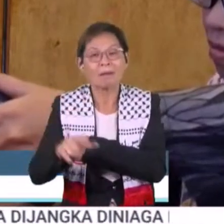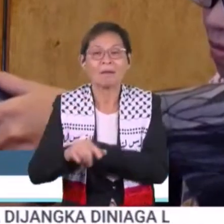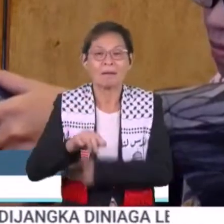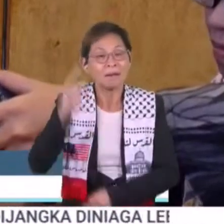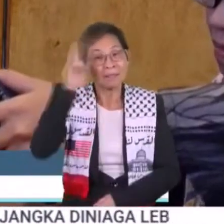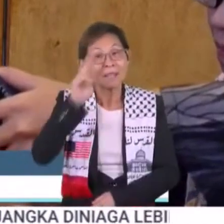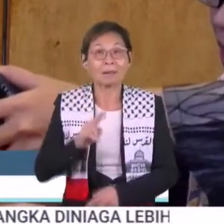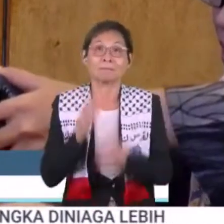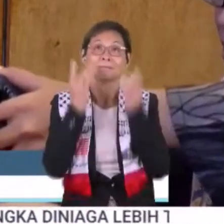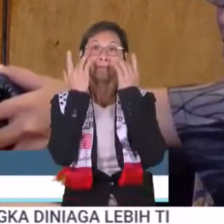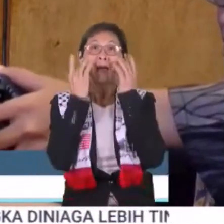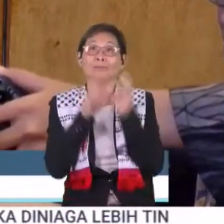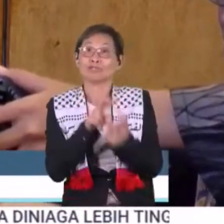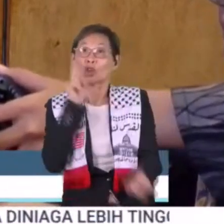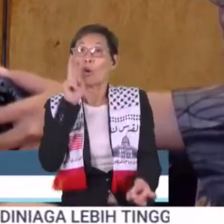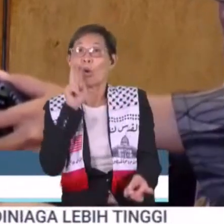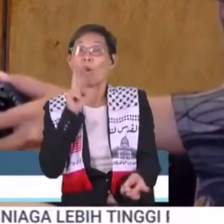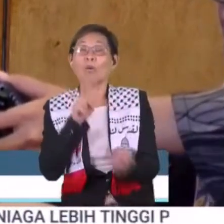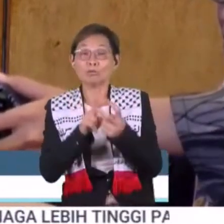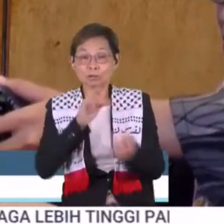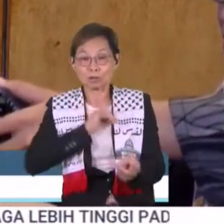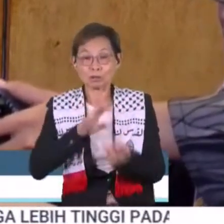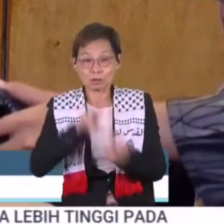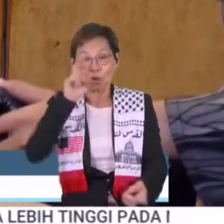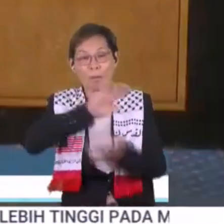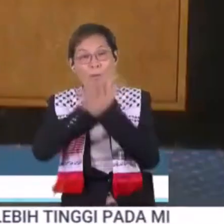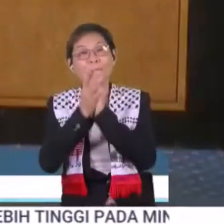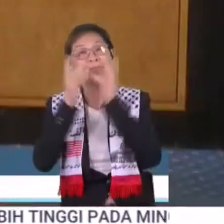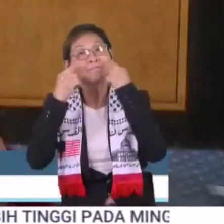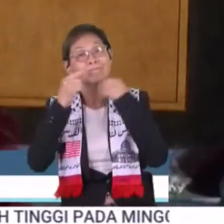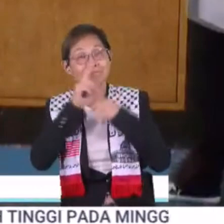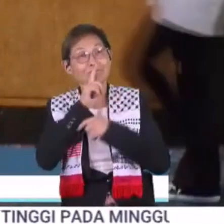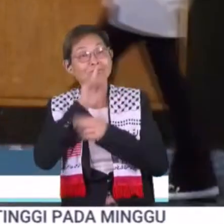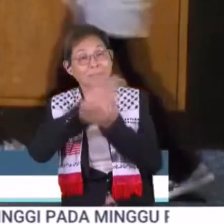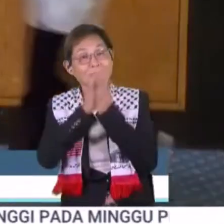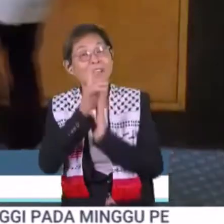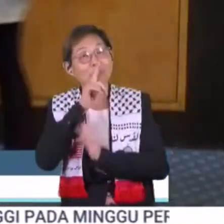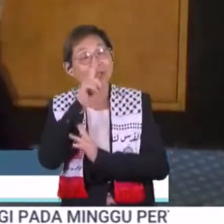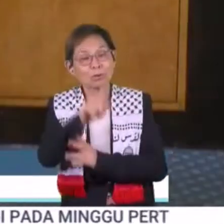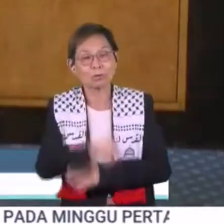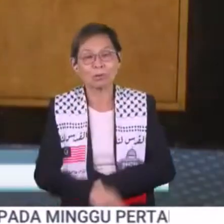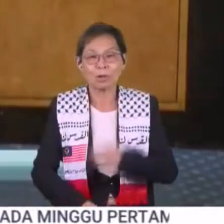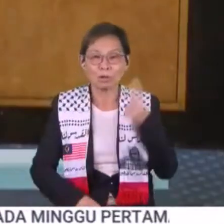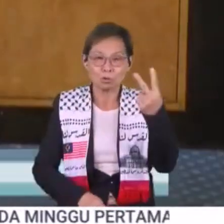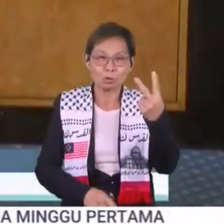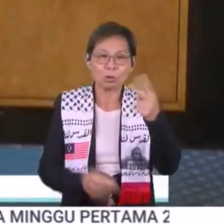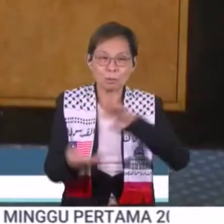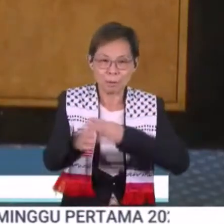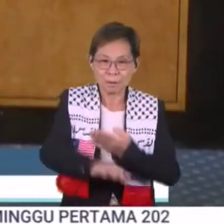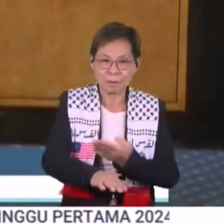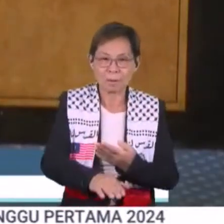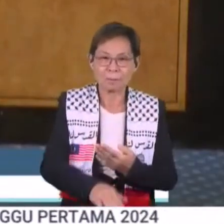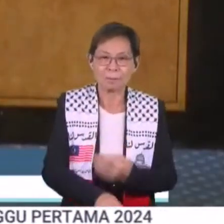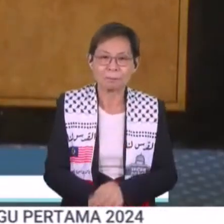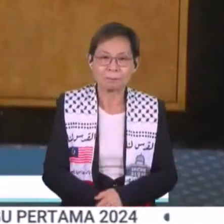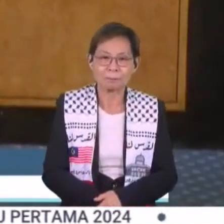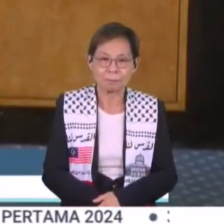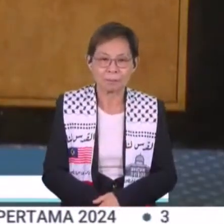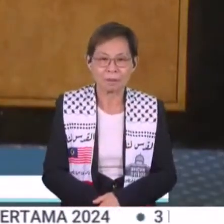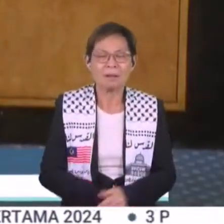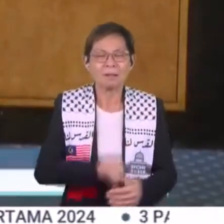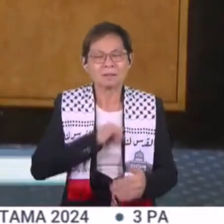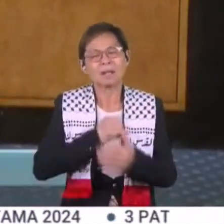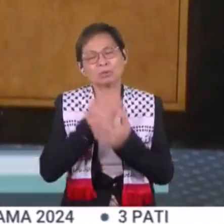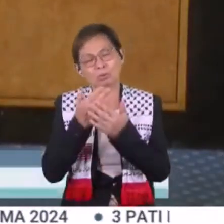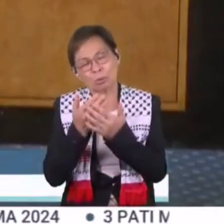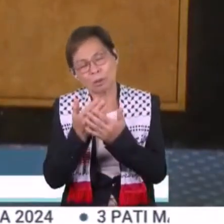Alhamdulillah tidak disangka benda itu menjadi realiti. Pak anak saya meninggal seorang, kan? Dua orang dah meninggal. Lepas tu saya pun doa